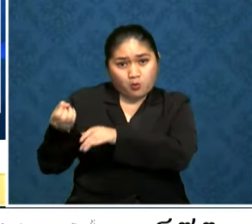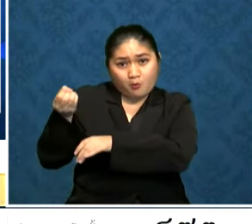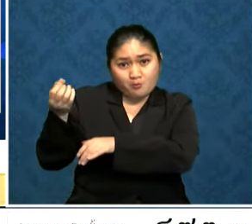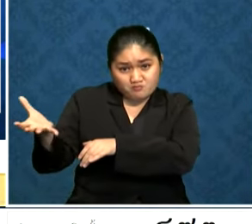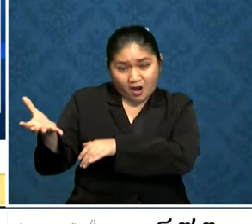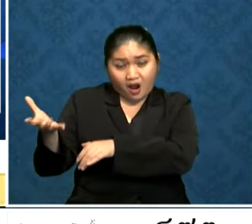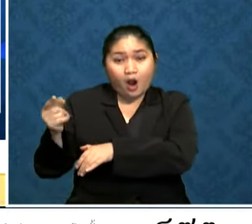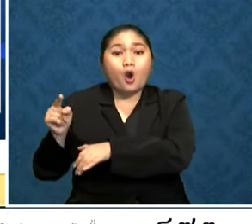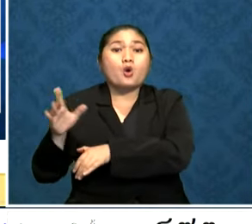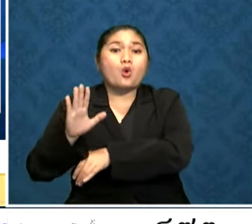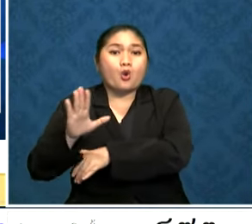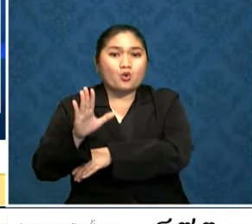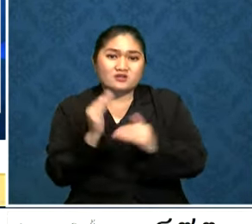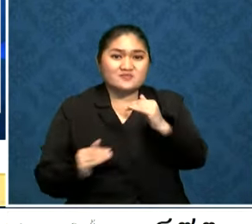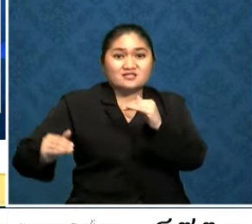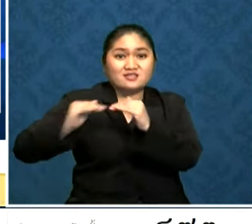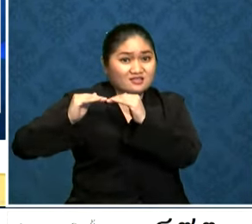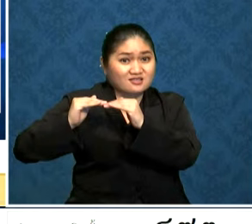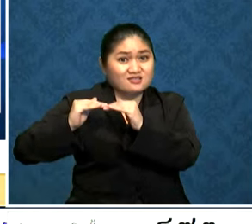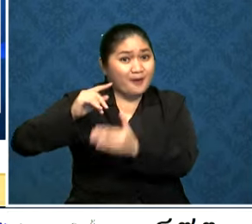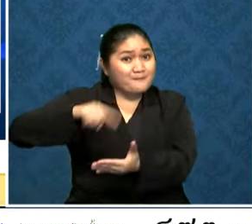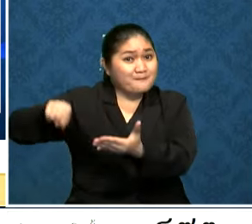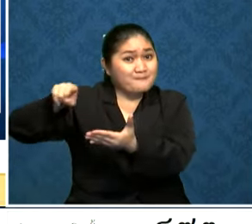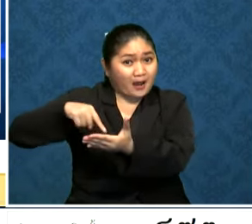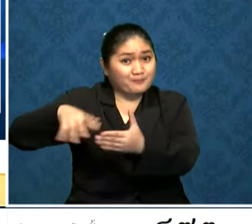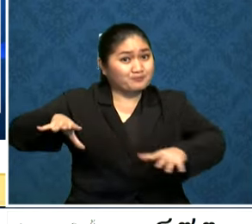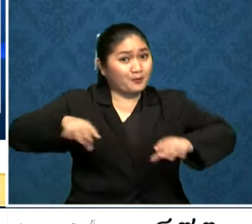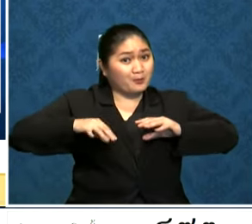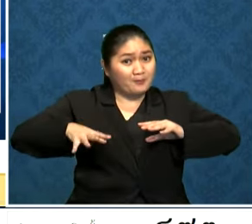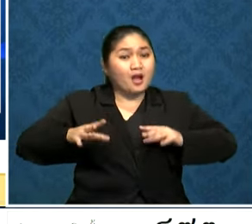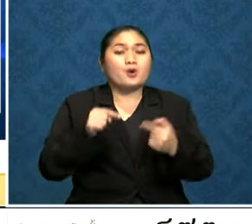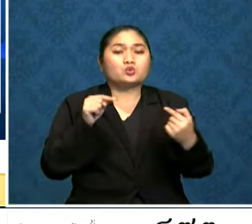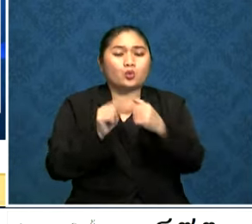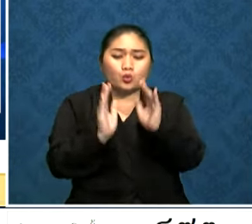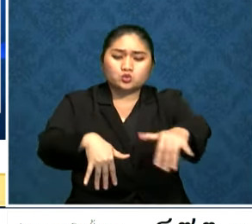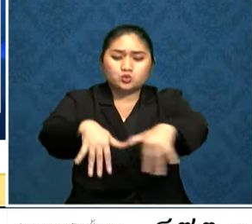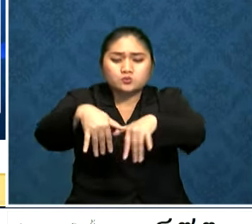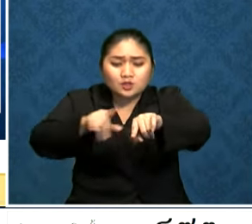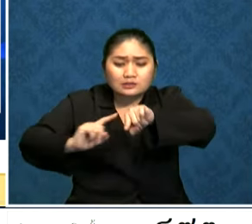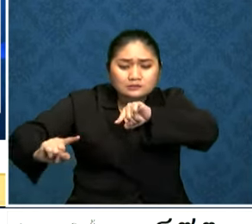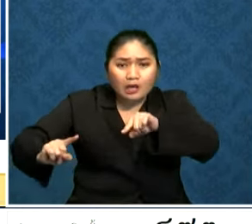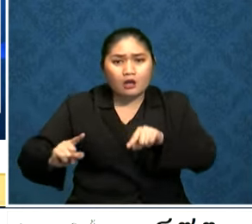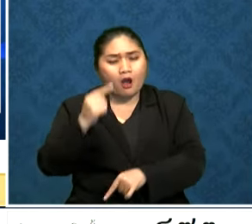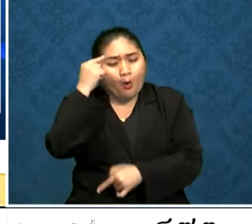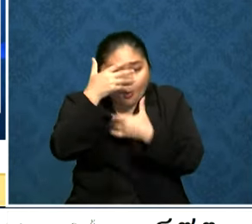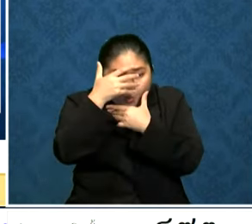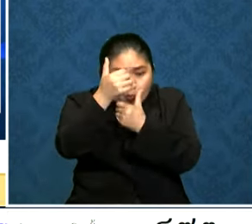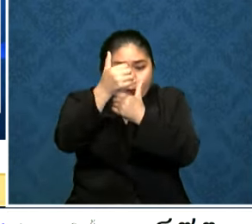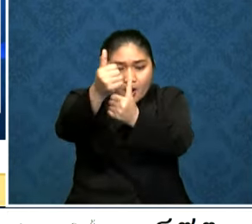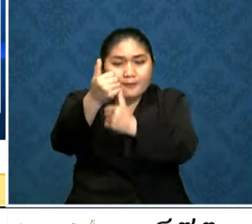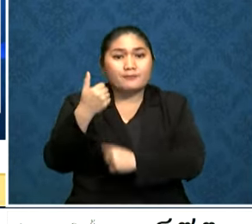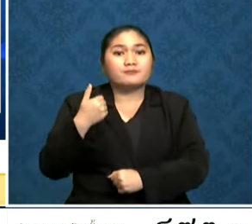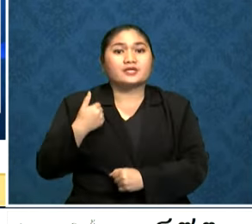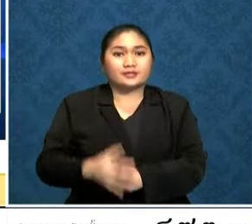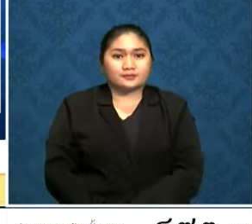จำนคนที่มี สทธออกเสียงเพื่ยนยานวาประชาชนส่วใหญ่ในสังคมนั้นให้ความสนใจกับปเดทถูกถาม